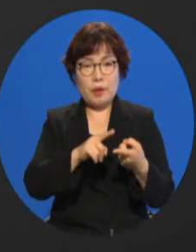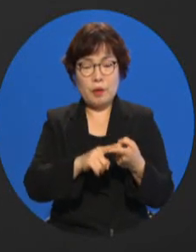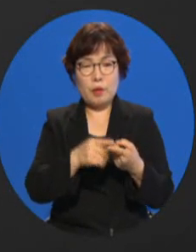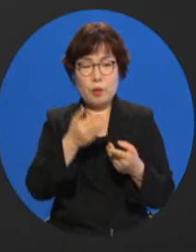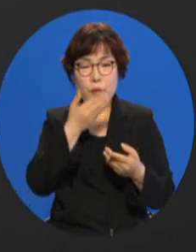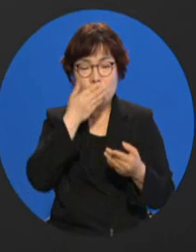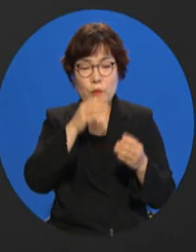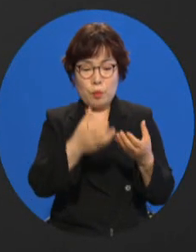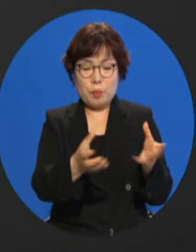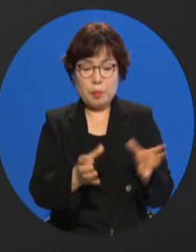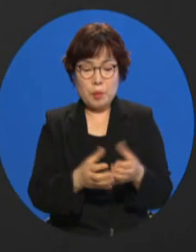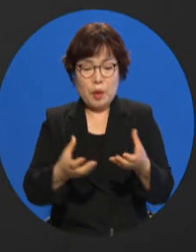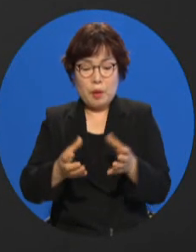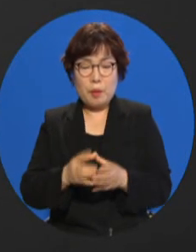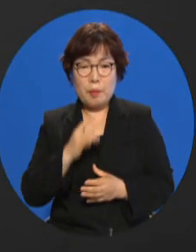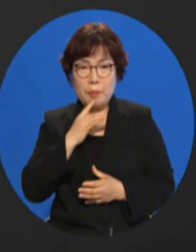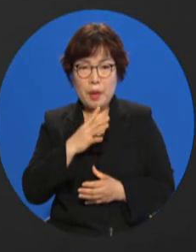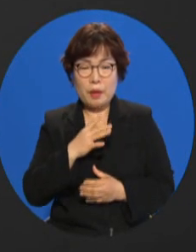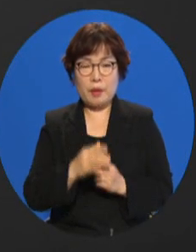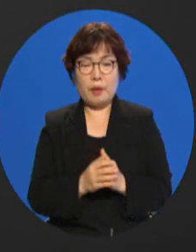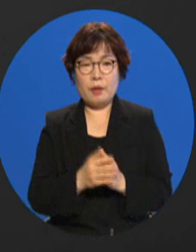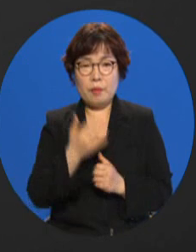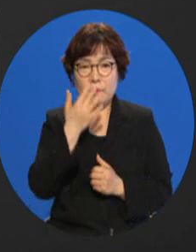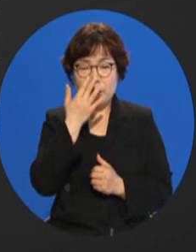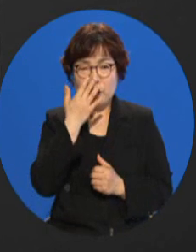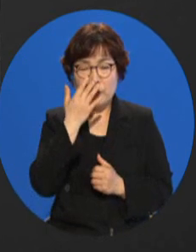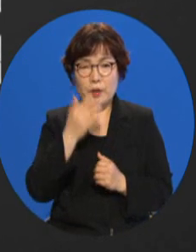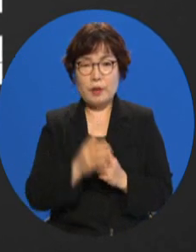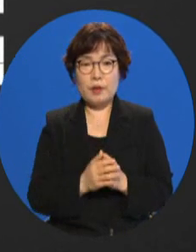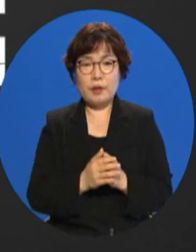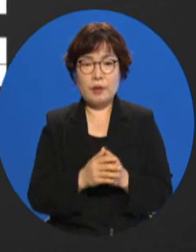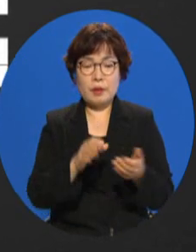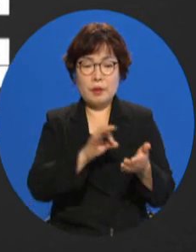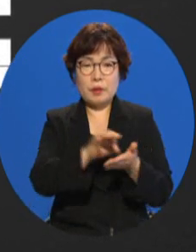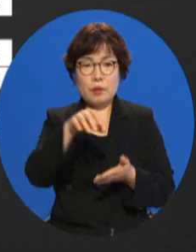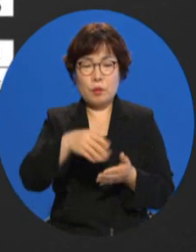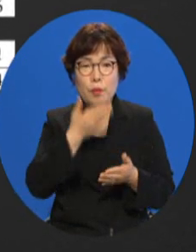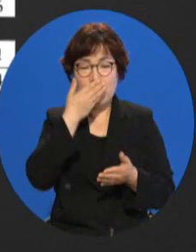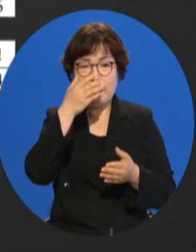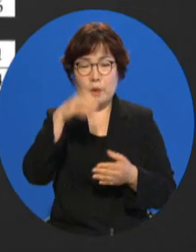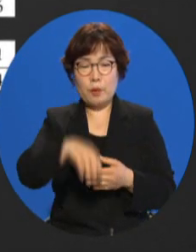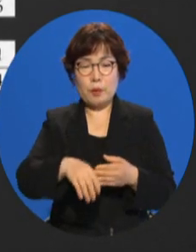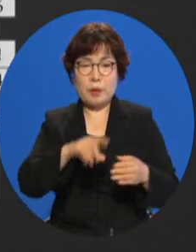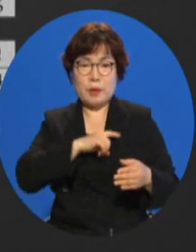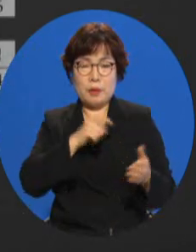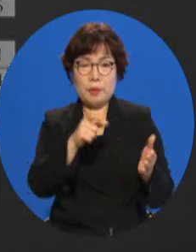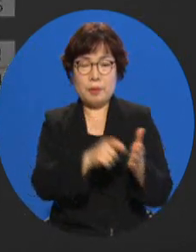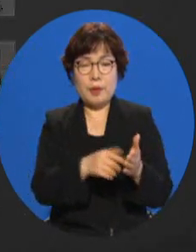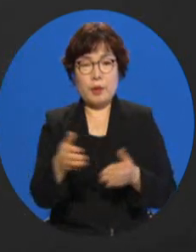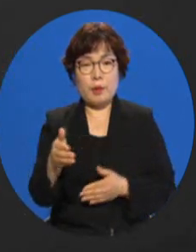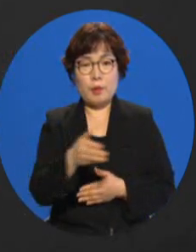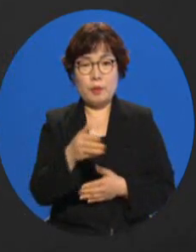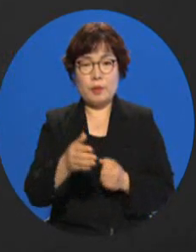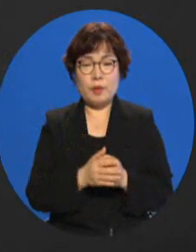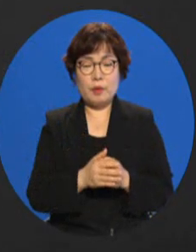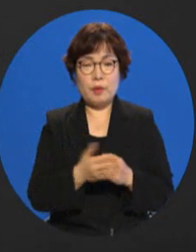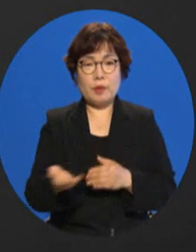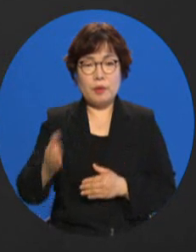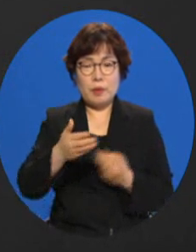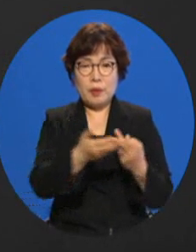주요 유형별로만 뭉뚱그려 적시했습니다. 특히 사용처인 식당 이름은 전혀 보이지 않습니다.